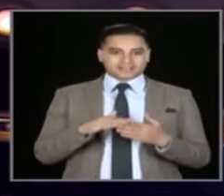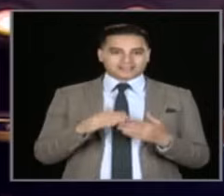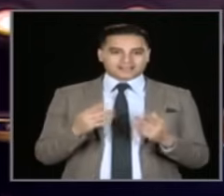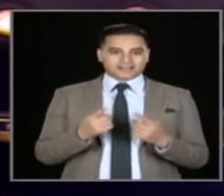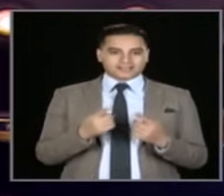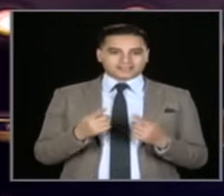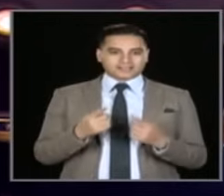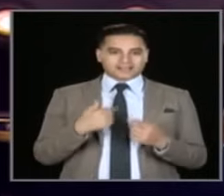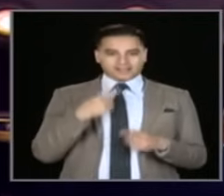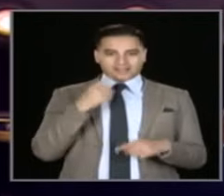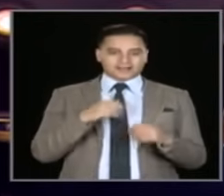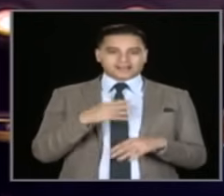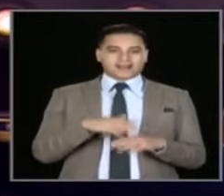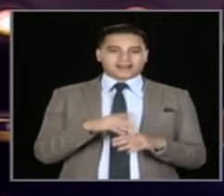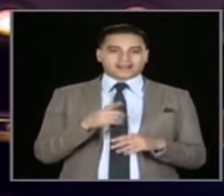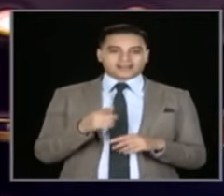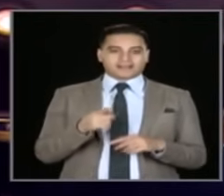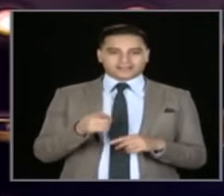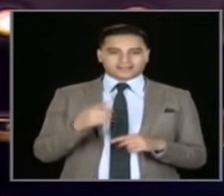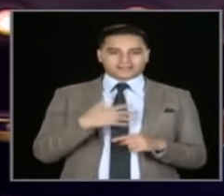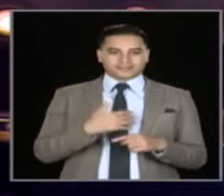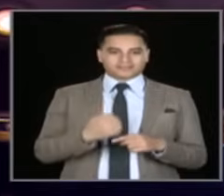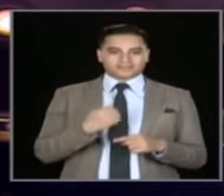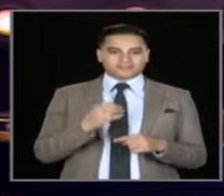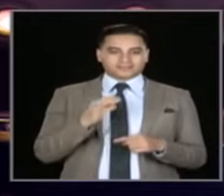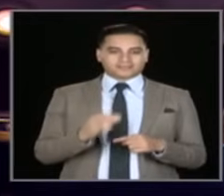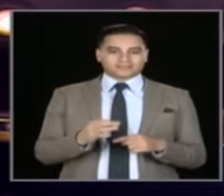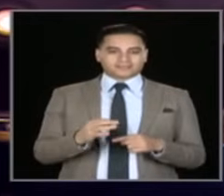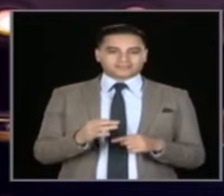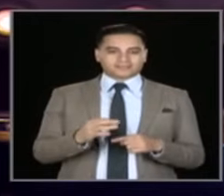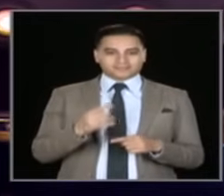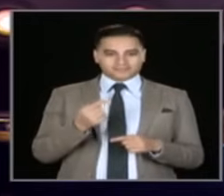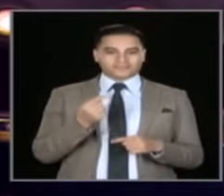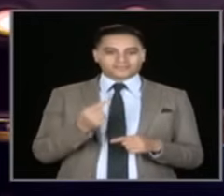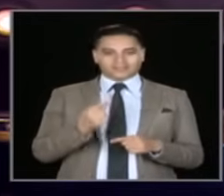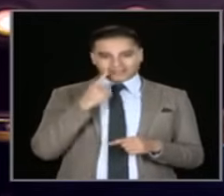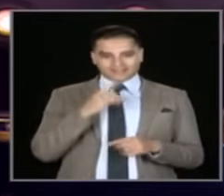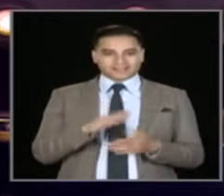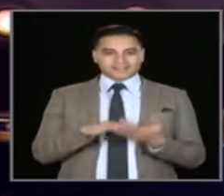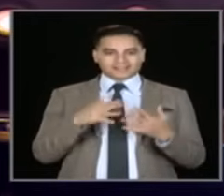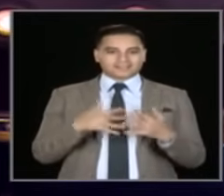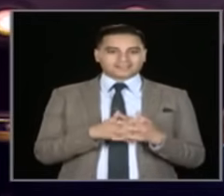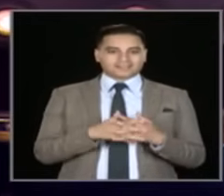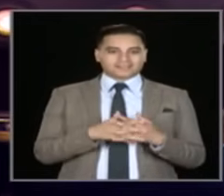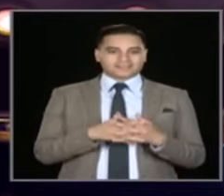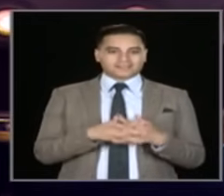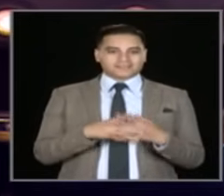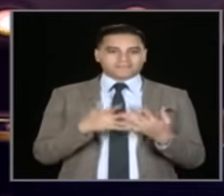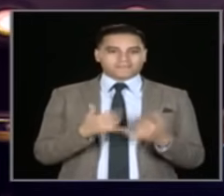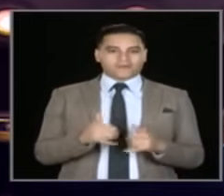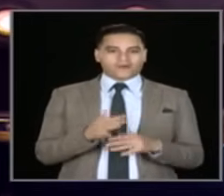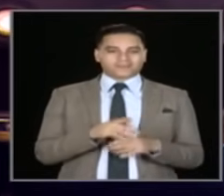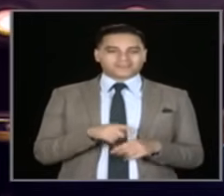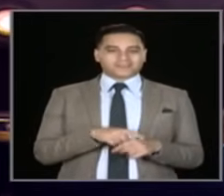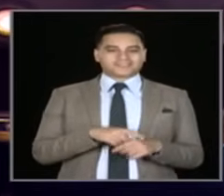ما تخليناش نقلق عليك، أنت جريء جدا، من فضلك خلينا نساعدك، ما تبوظش